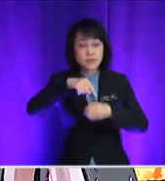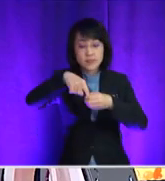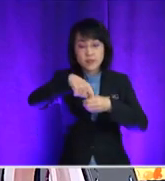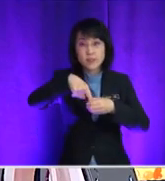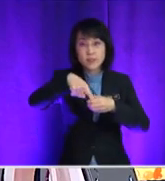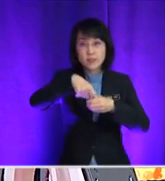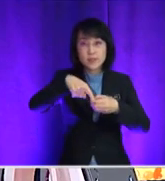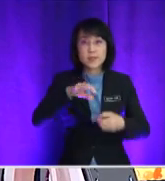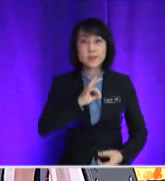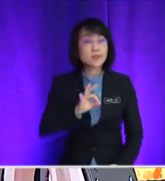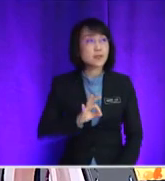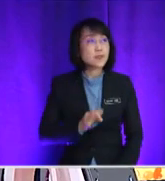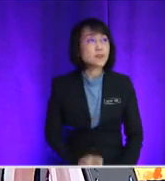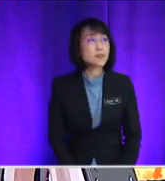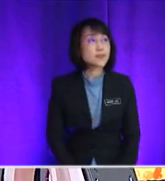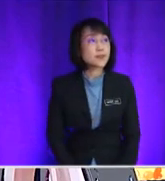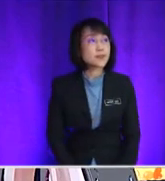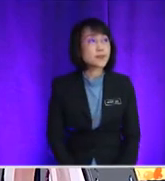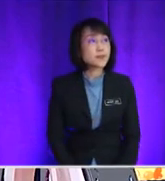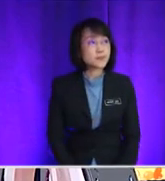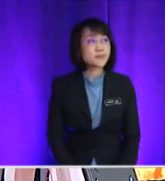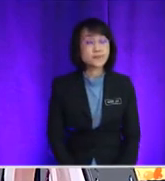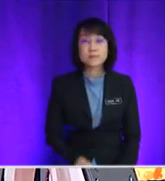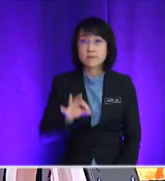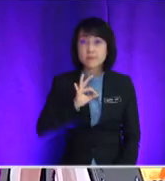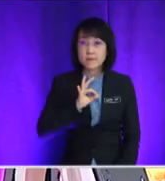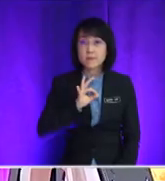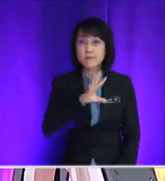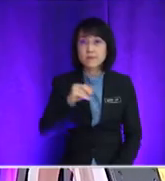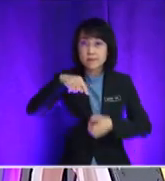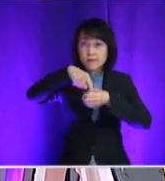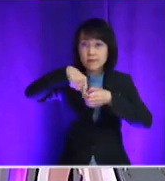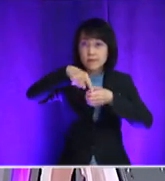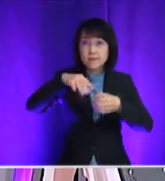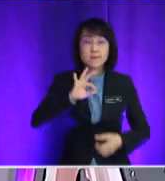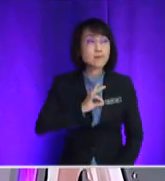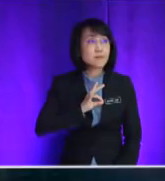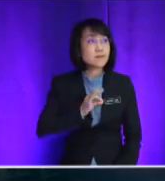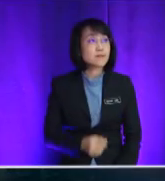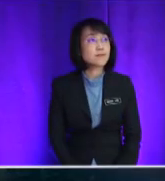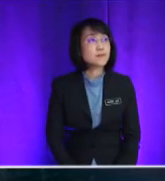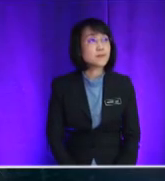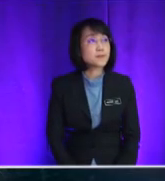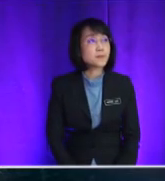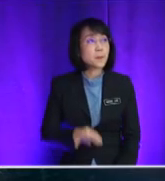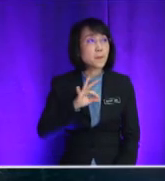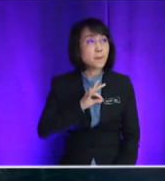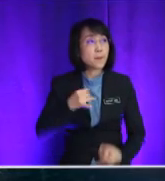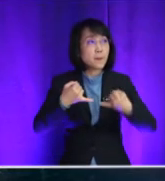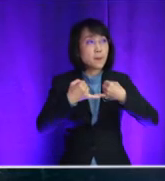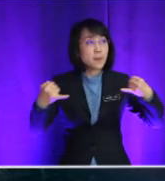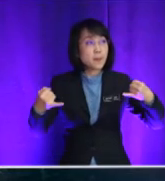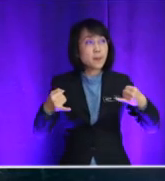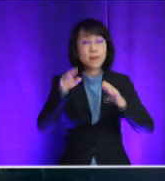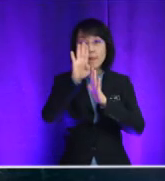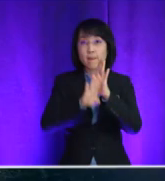oke gunakan hutang dan ada lubang-hutang itu dan benang besirat boleh juga kalau kita gunakan